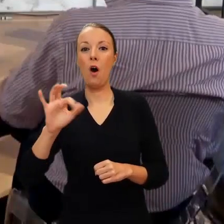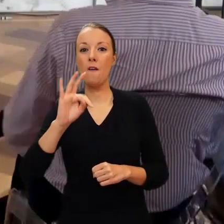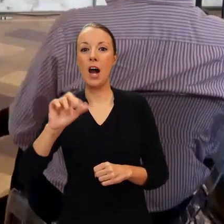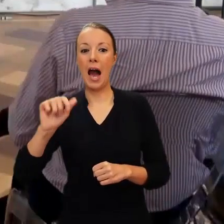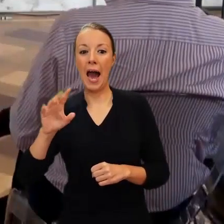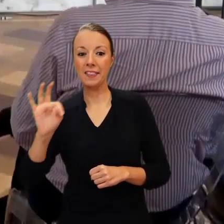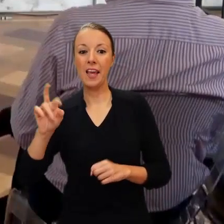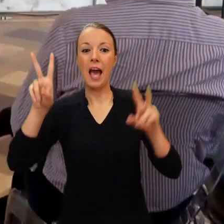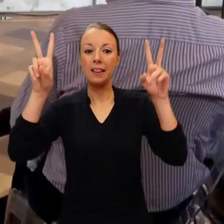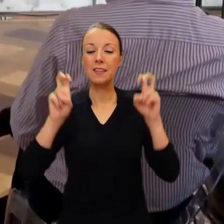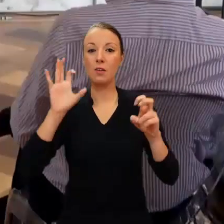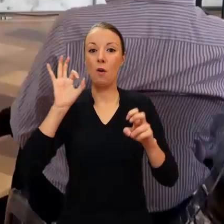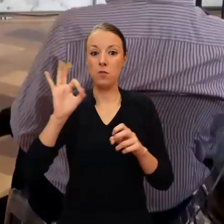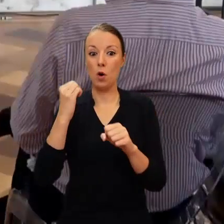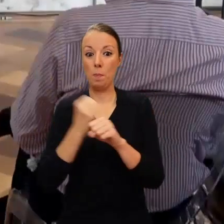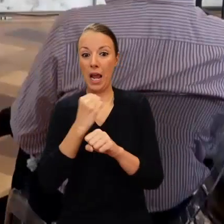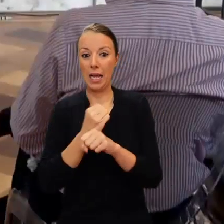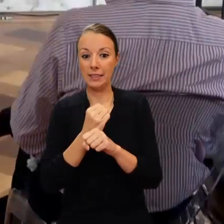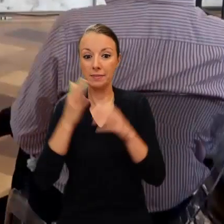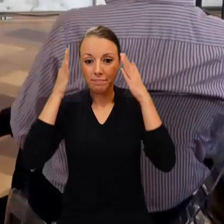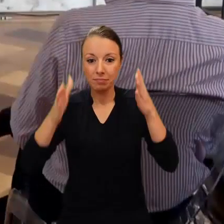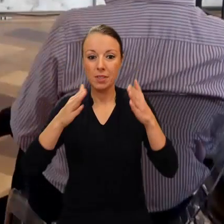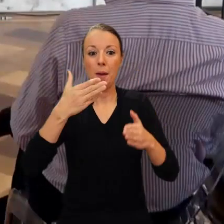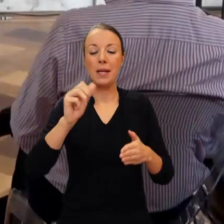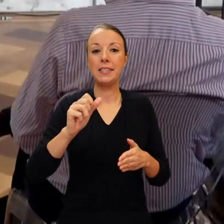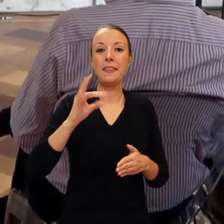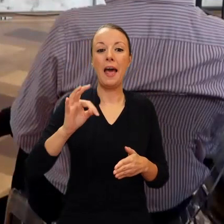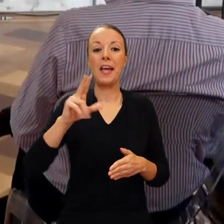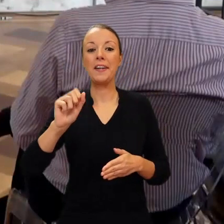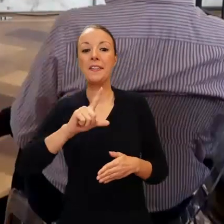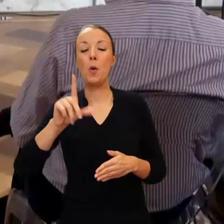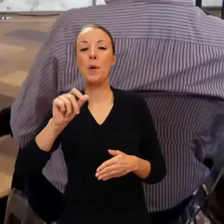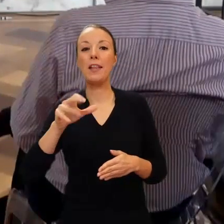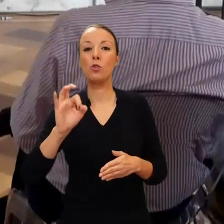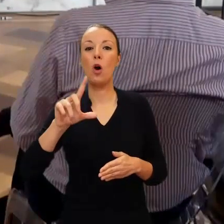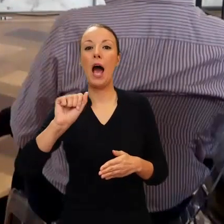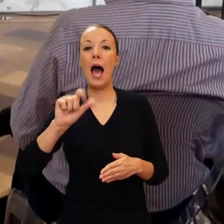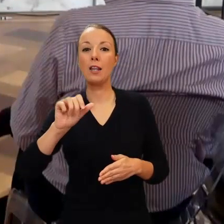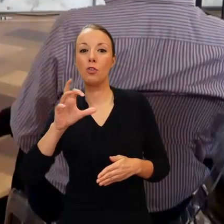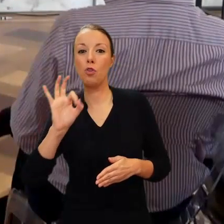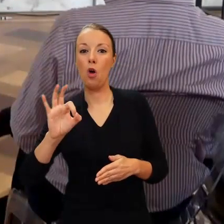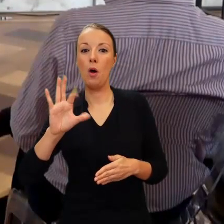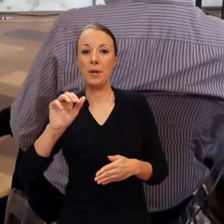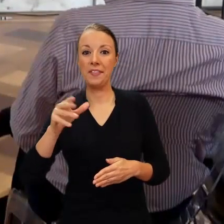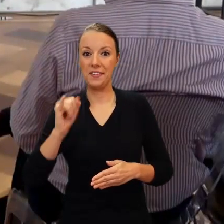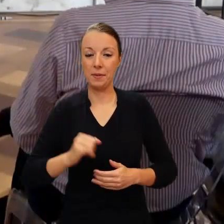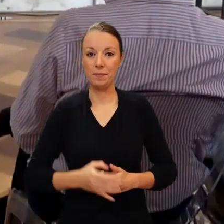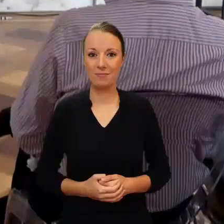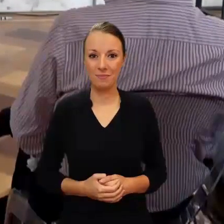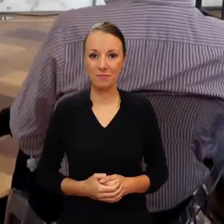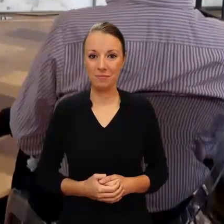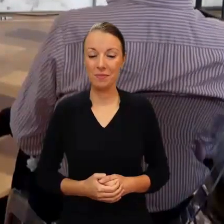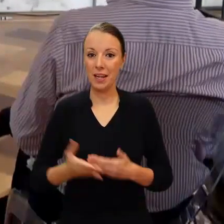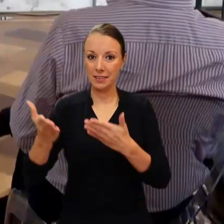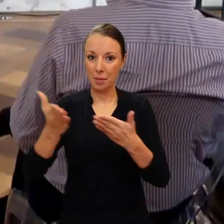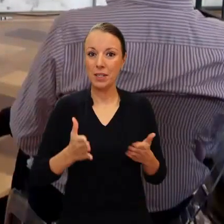mecenat kardynała Pietro Aldo Brandiniego. Przy okazji chciałabym Państwa zaprosić na